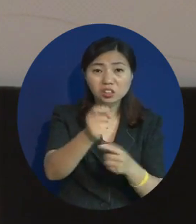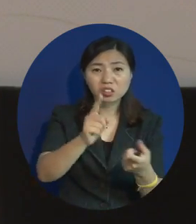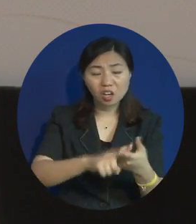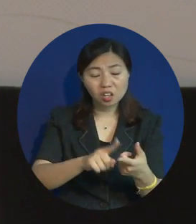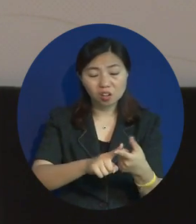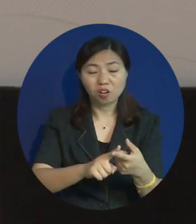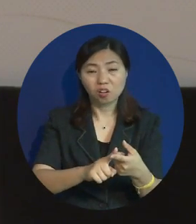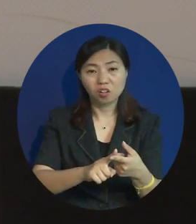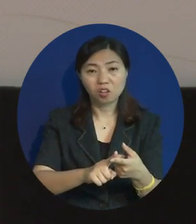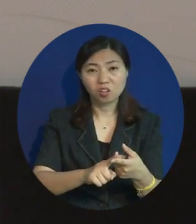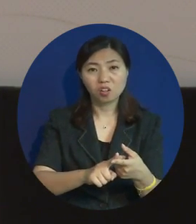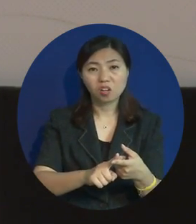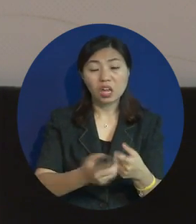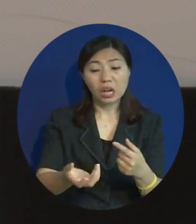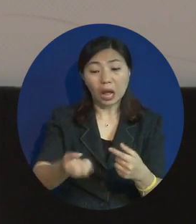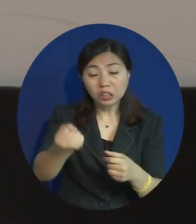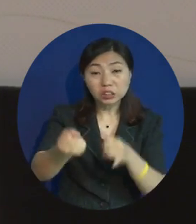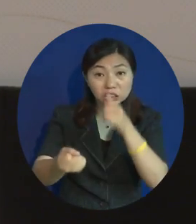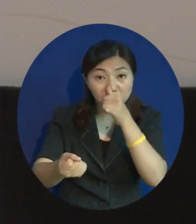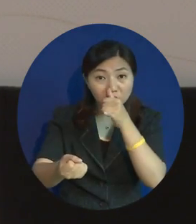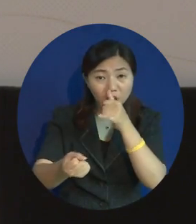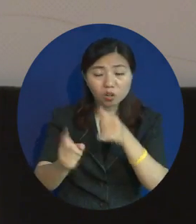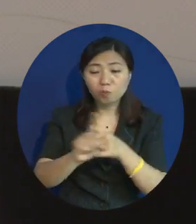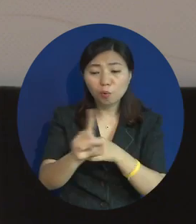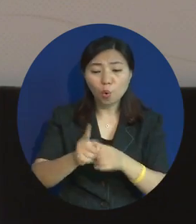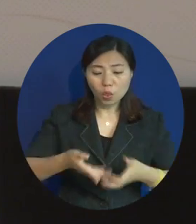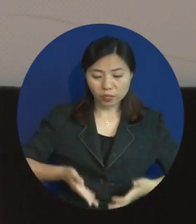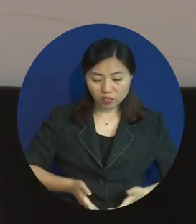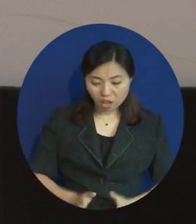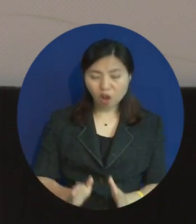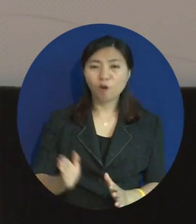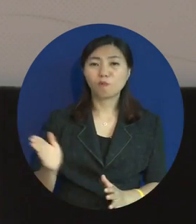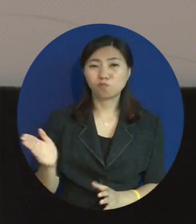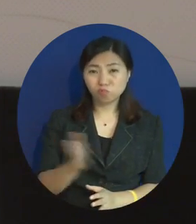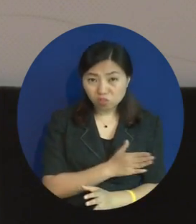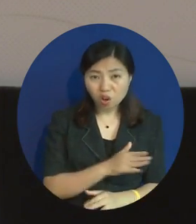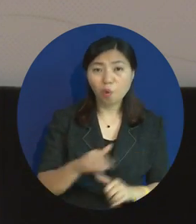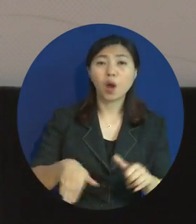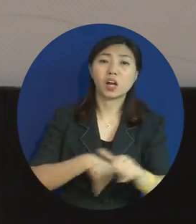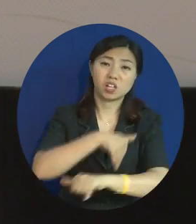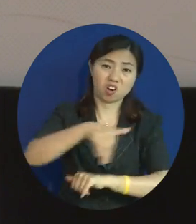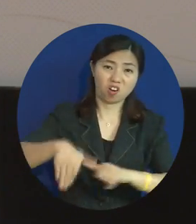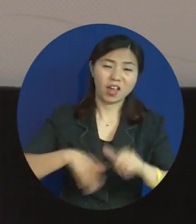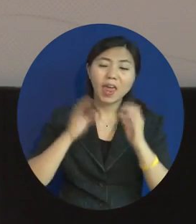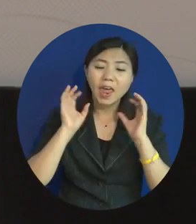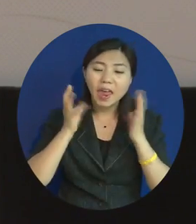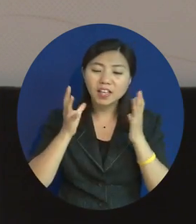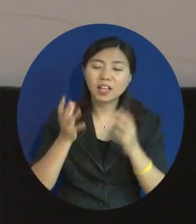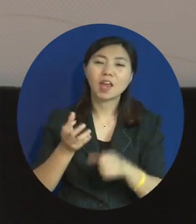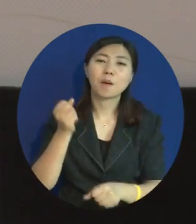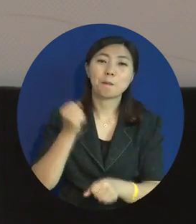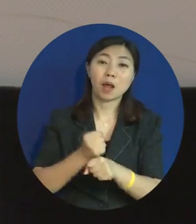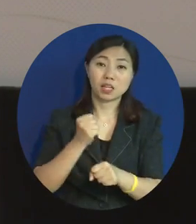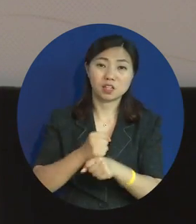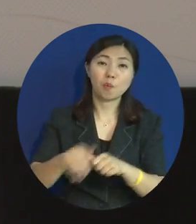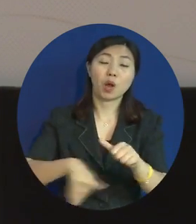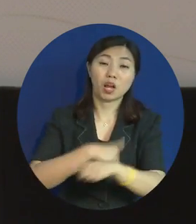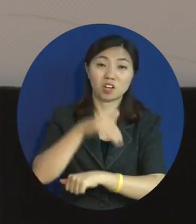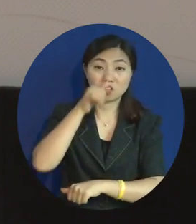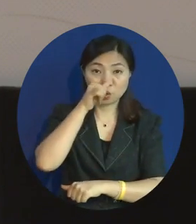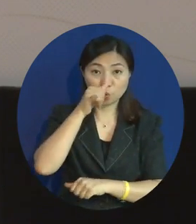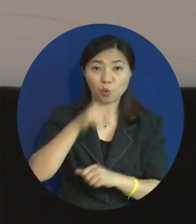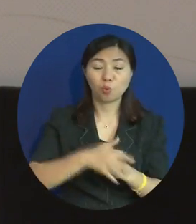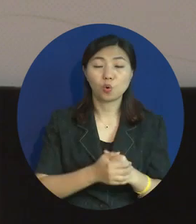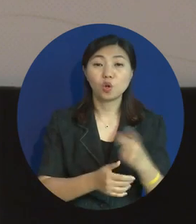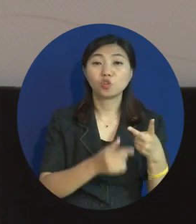약간의 어떤 환경에 의해서 태생적이다 할 정도의, 그러니까 그 어릴 때 형성됐다는 거예요. 그런 게 있고,